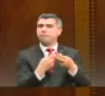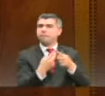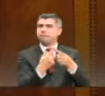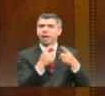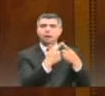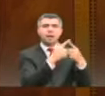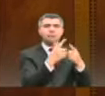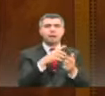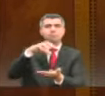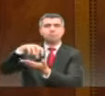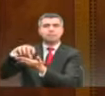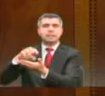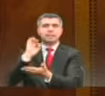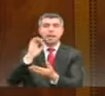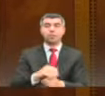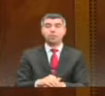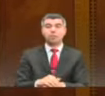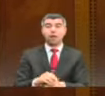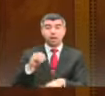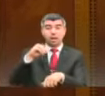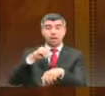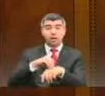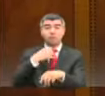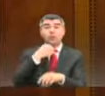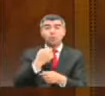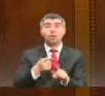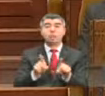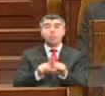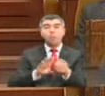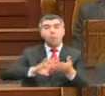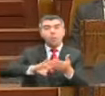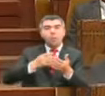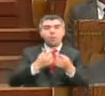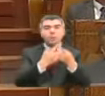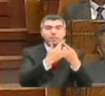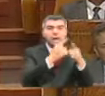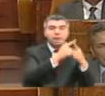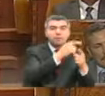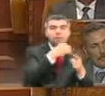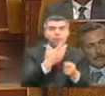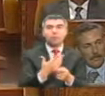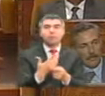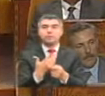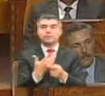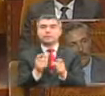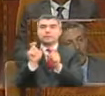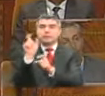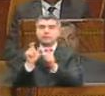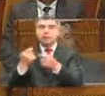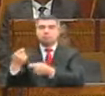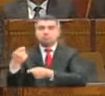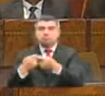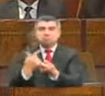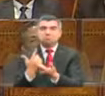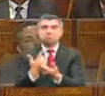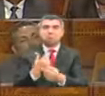المواطنون، والاستجابة لتطلعات مختلف الفاعلين الاقتصاديين والاجتماعيين، واعتماد